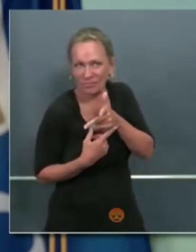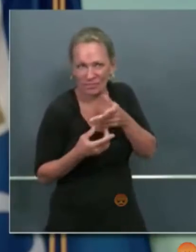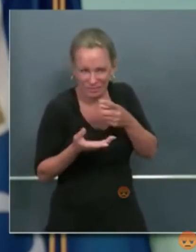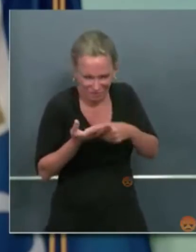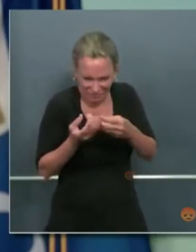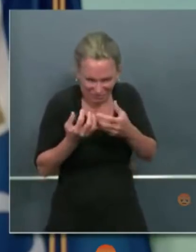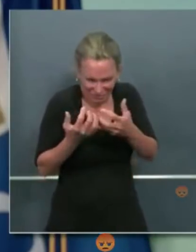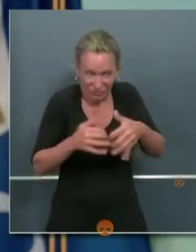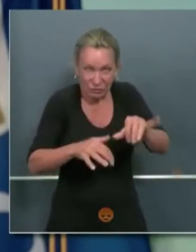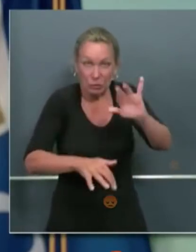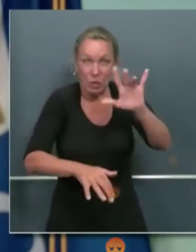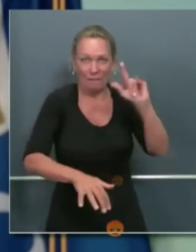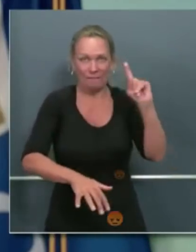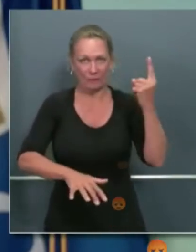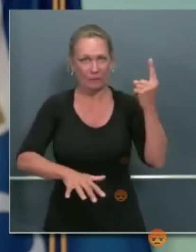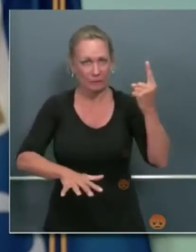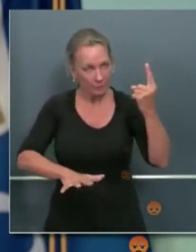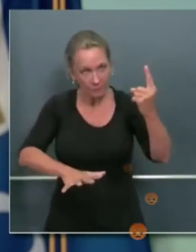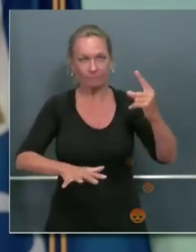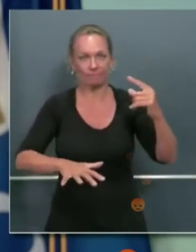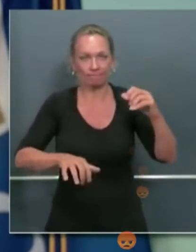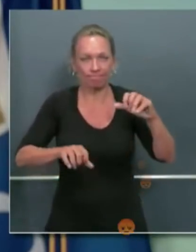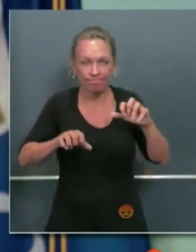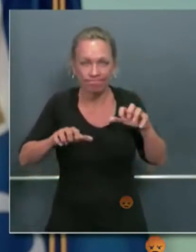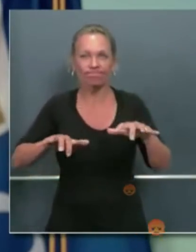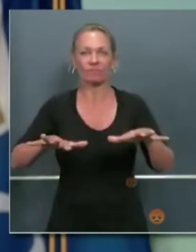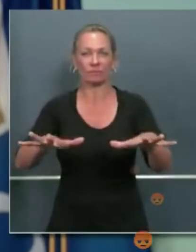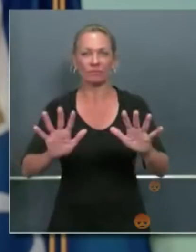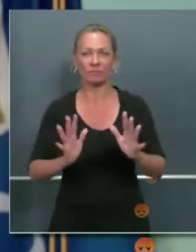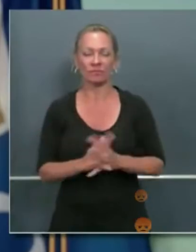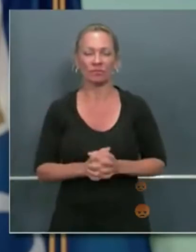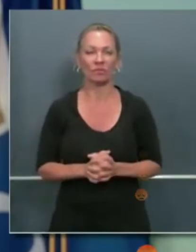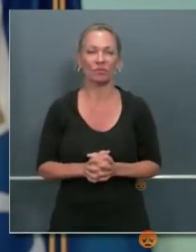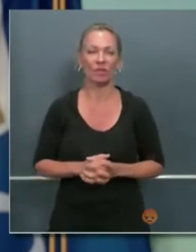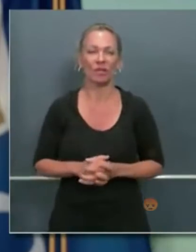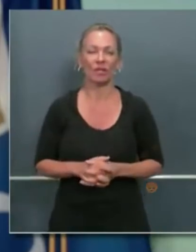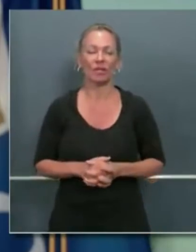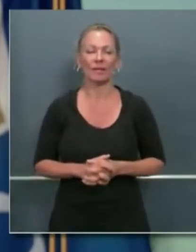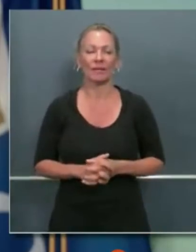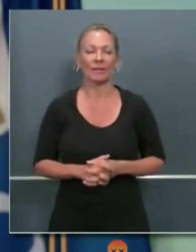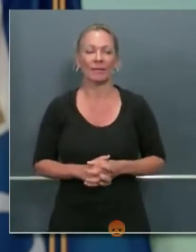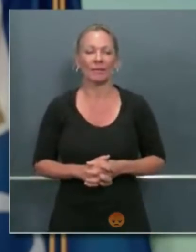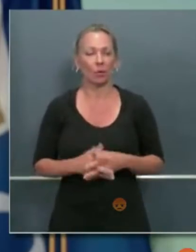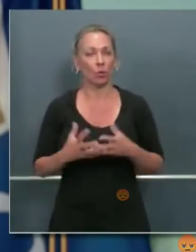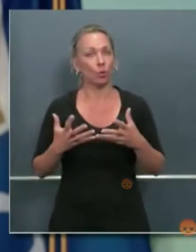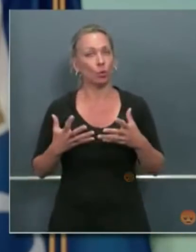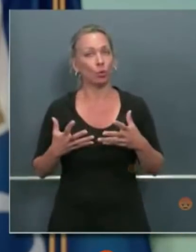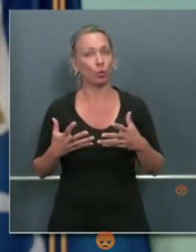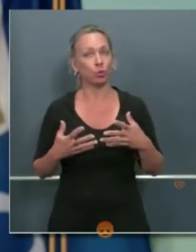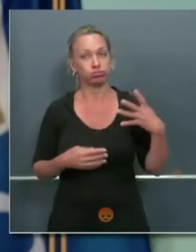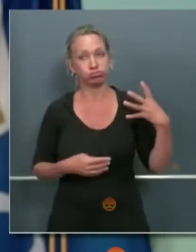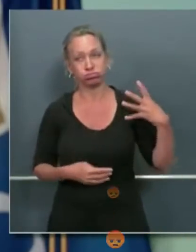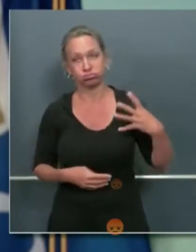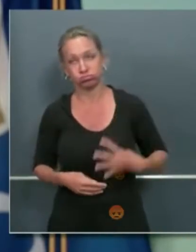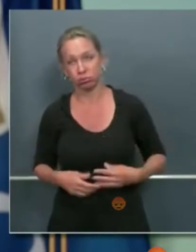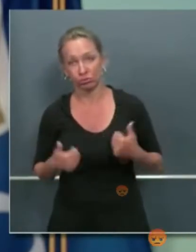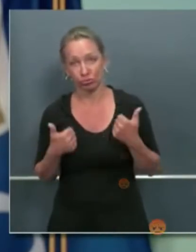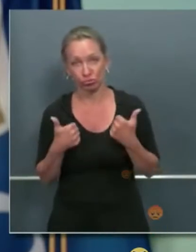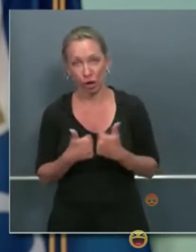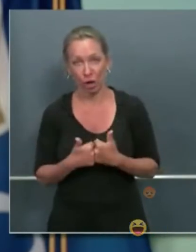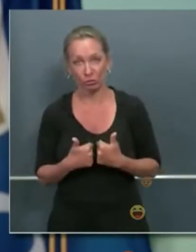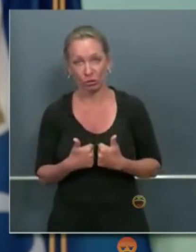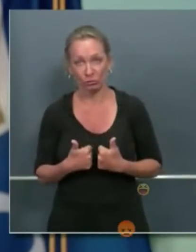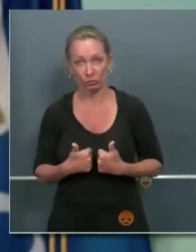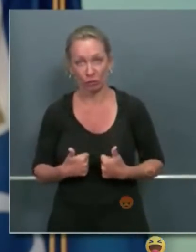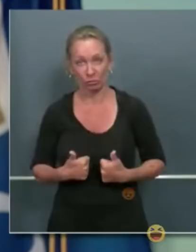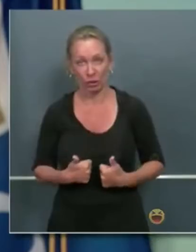Ví dụ như cái vấn đề mà bảo là nhà thì cũng là bây giờ nhắc nhở rồi báo động để người ta tự giác thôi, chứ